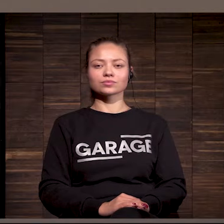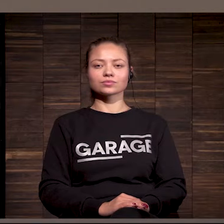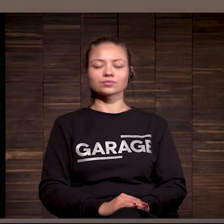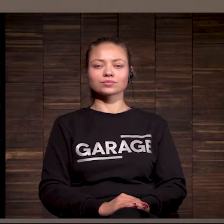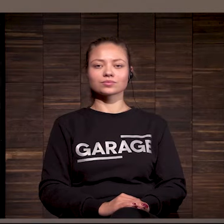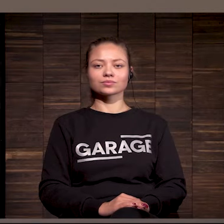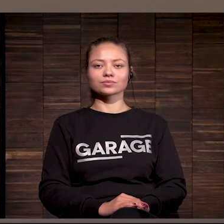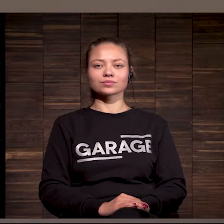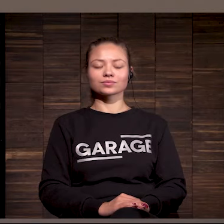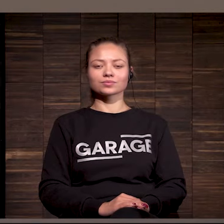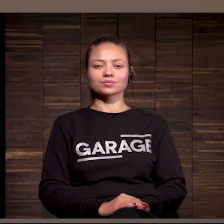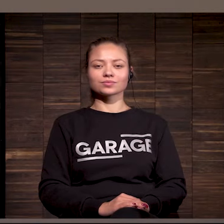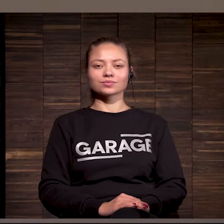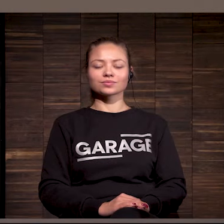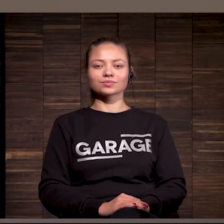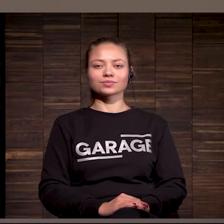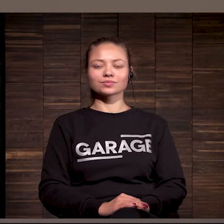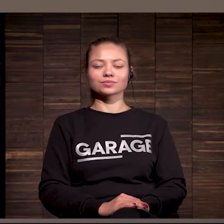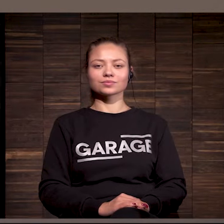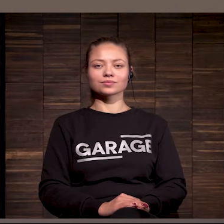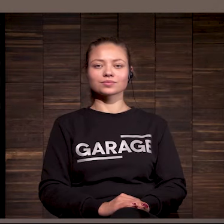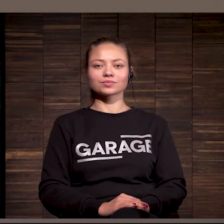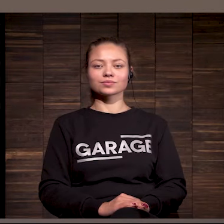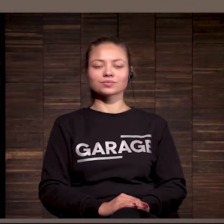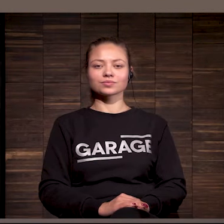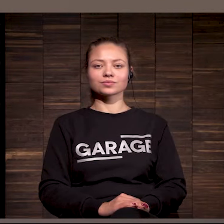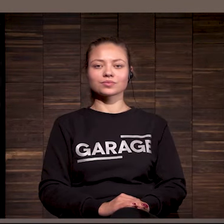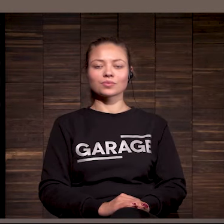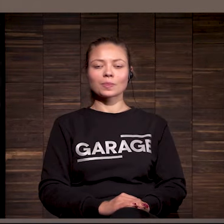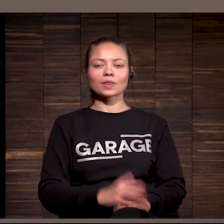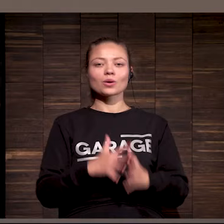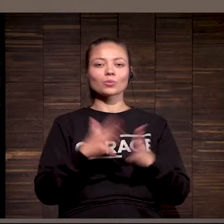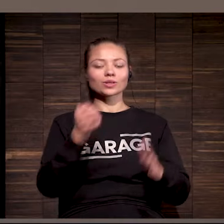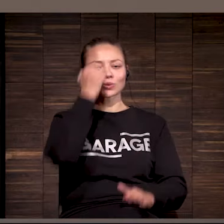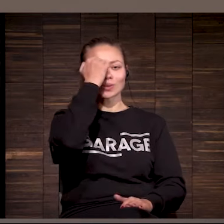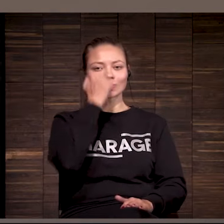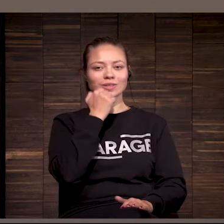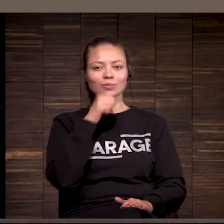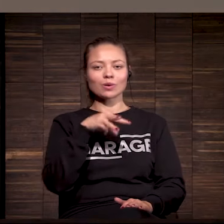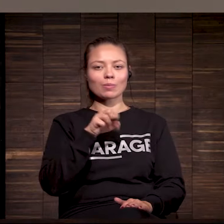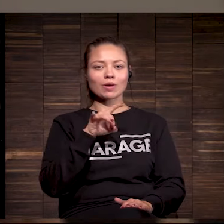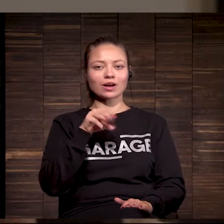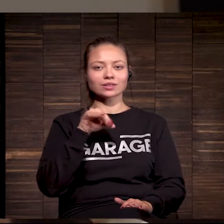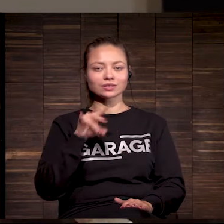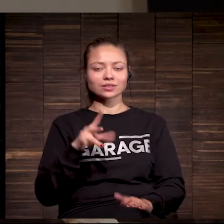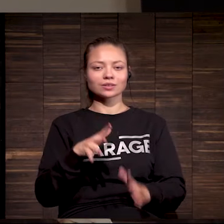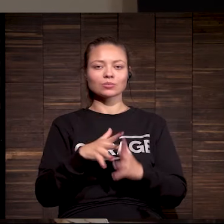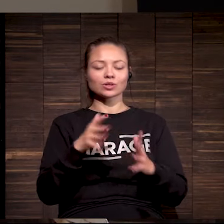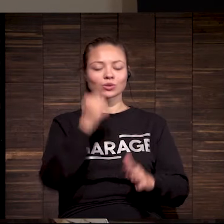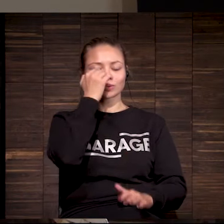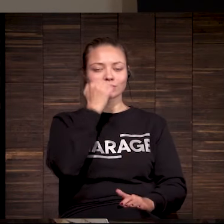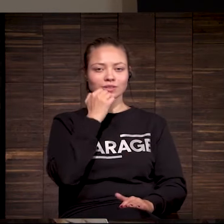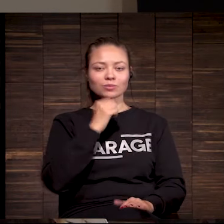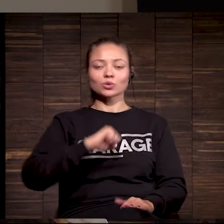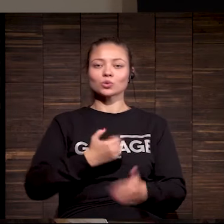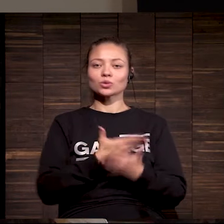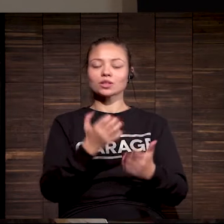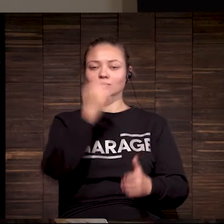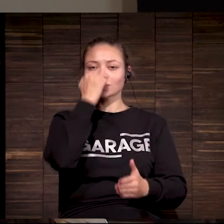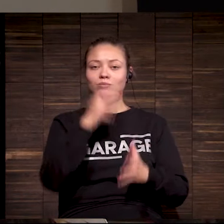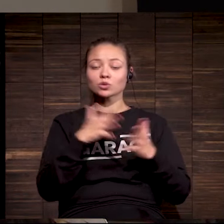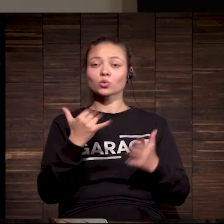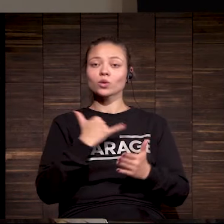спасибо марине таки войну большое спасибо мартин друзья спасибо большое у нас